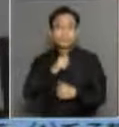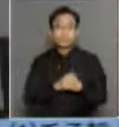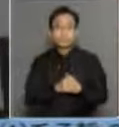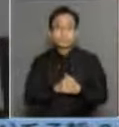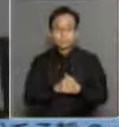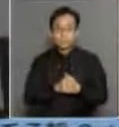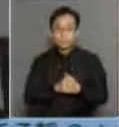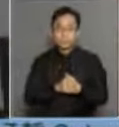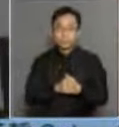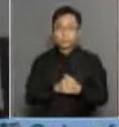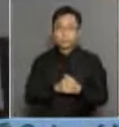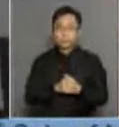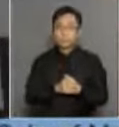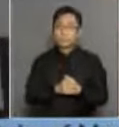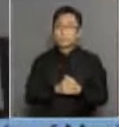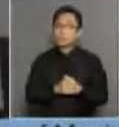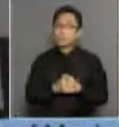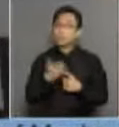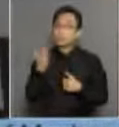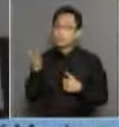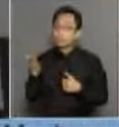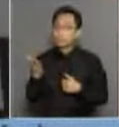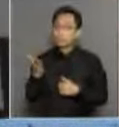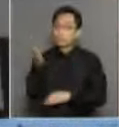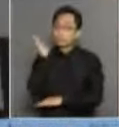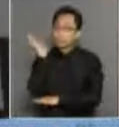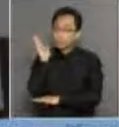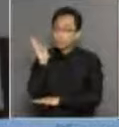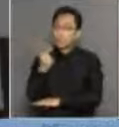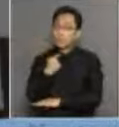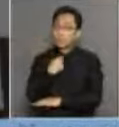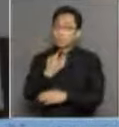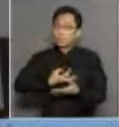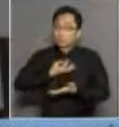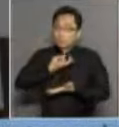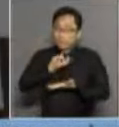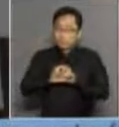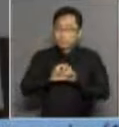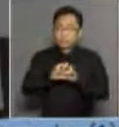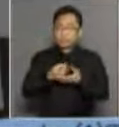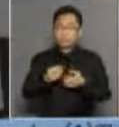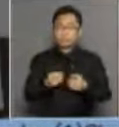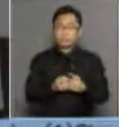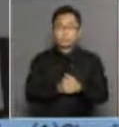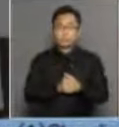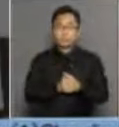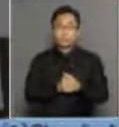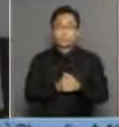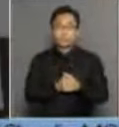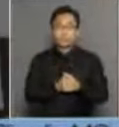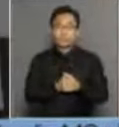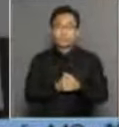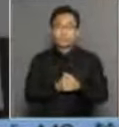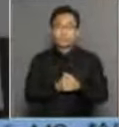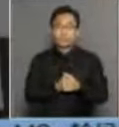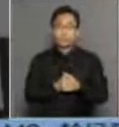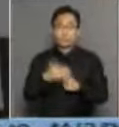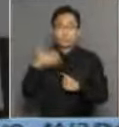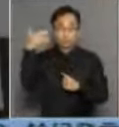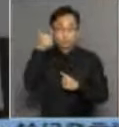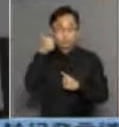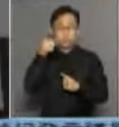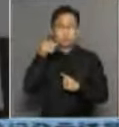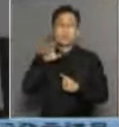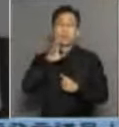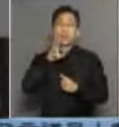的講話的時候就真的要很小心。所以主席呢，即使你是很不滿